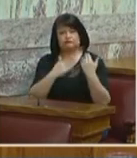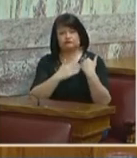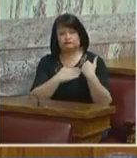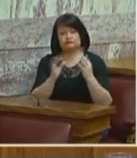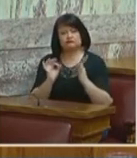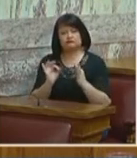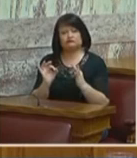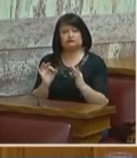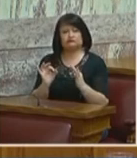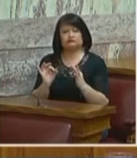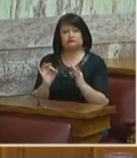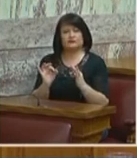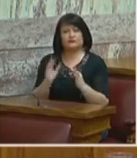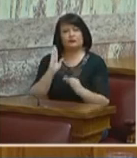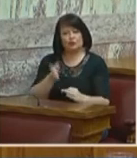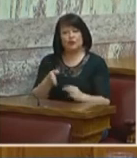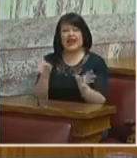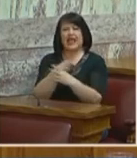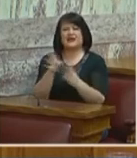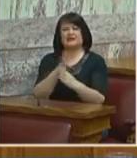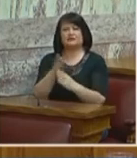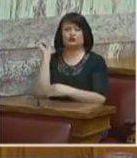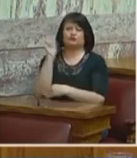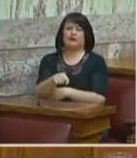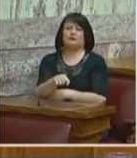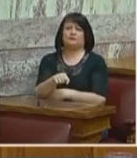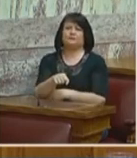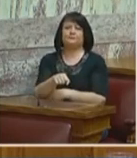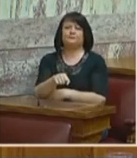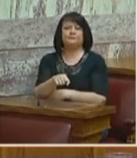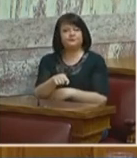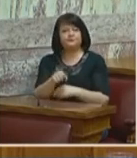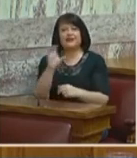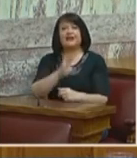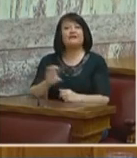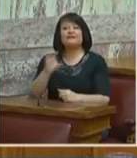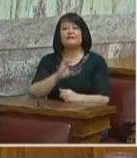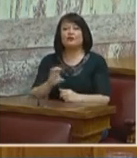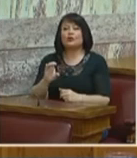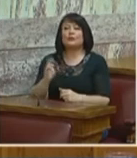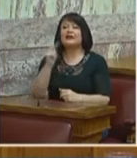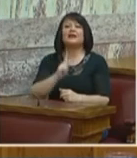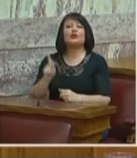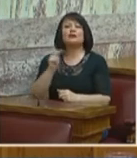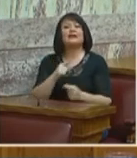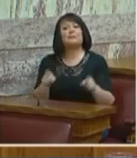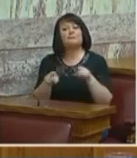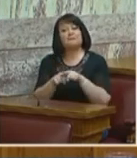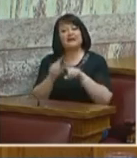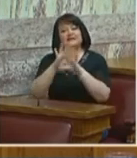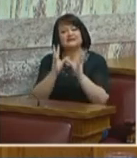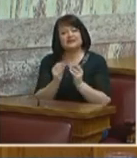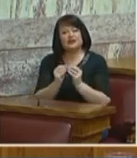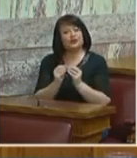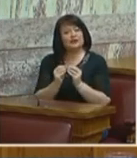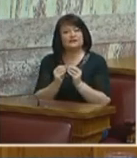αντίδοτο στον εφιάλτη του λαϊκισμού, ο οποίος απειλεί την ευρωπαϊκή ολοκλήρωση και την κοινωνική συνοχή. Δεν θεραπεύεται η